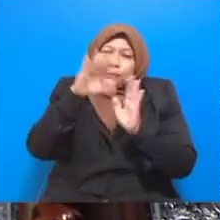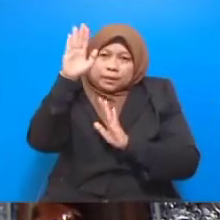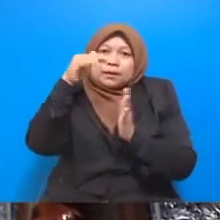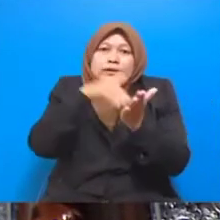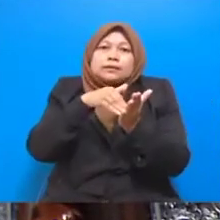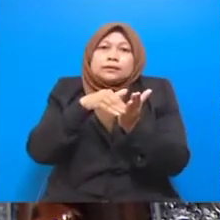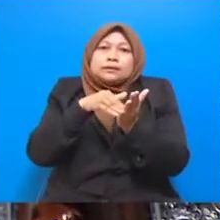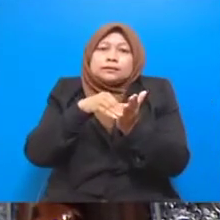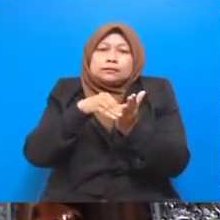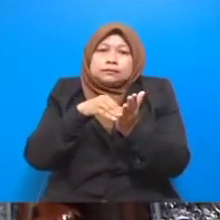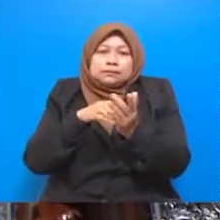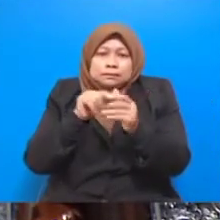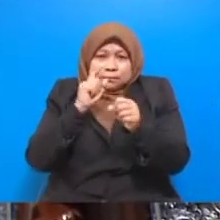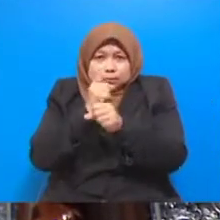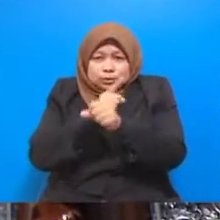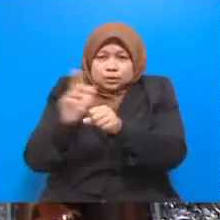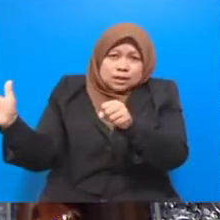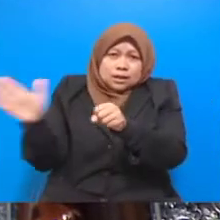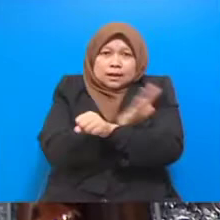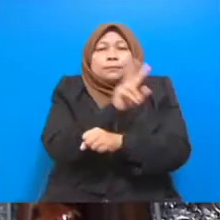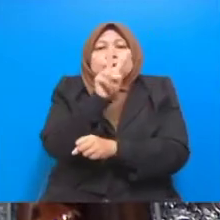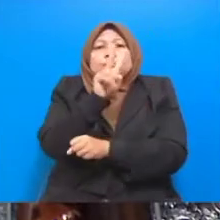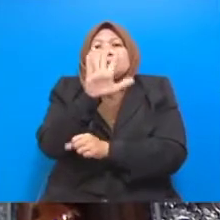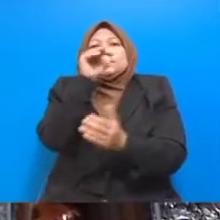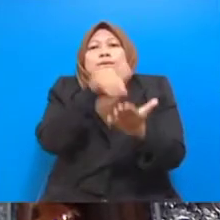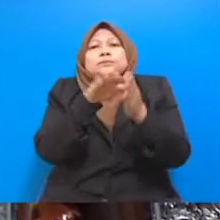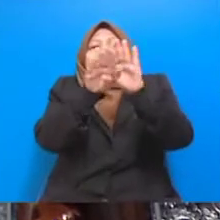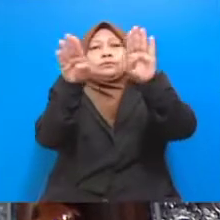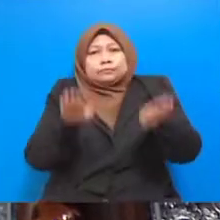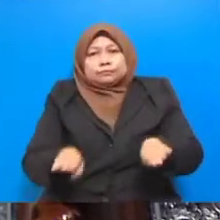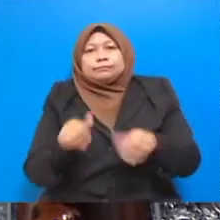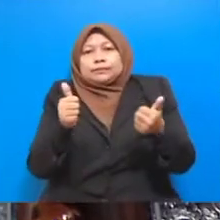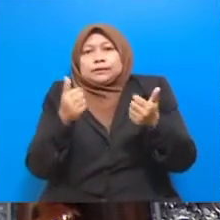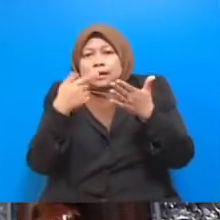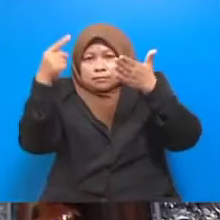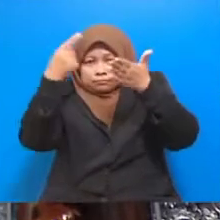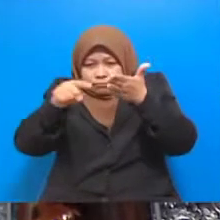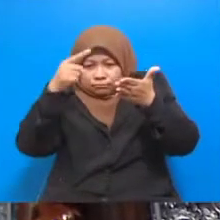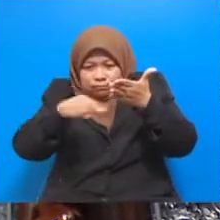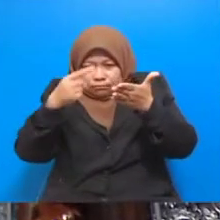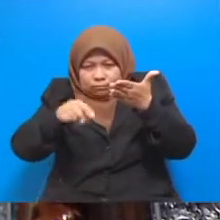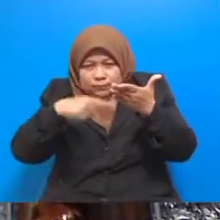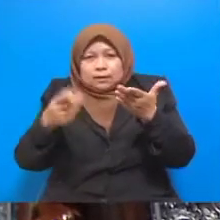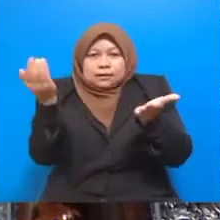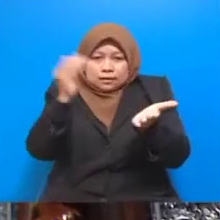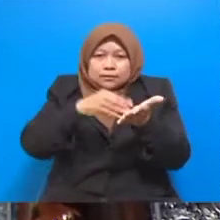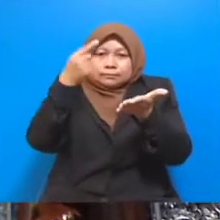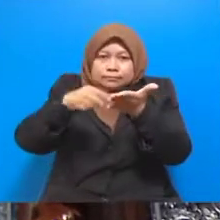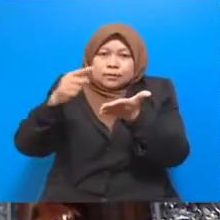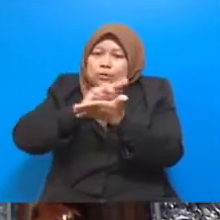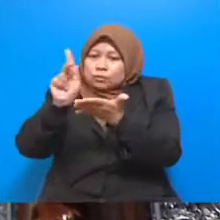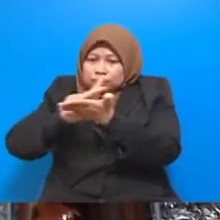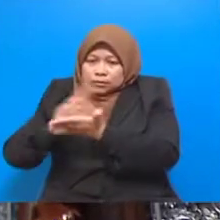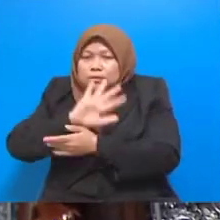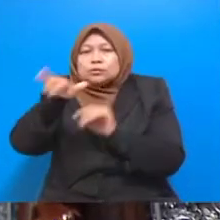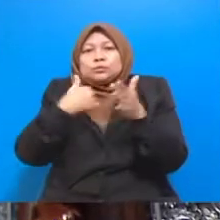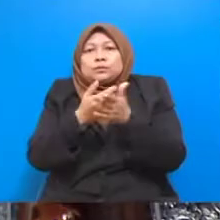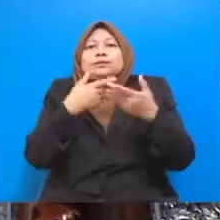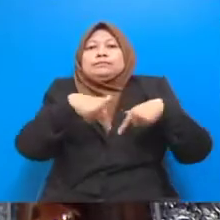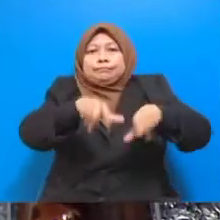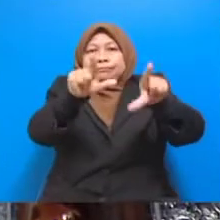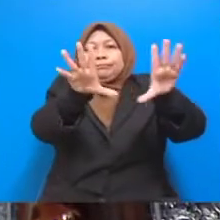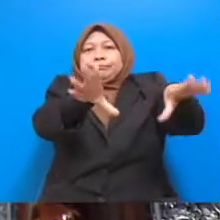dan yang yang lengkap orangnya rp25.000 dan sebenarnya kita sedang kemaskini untuk membolehkan semua mereka yang layak